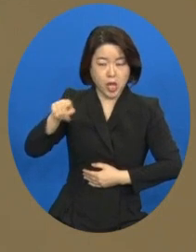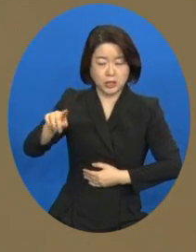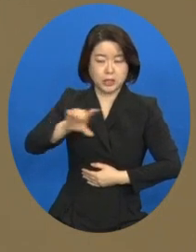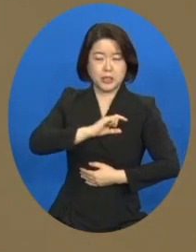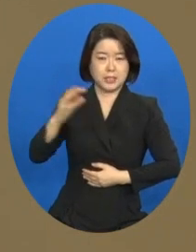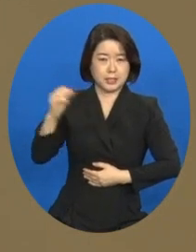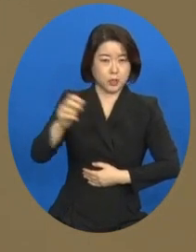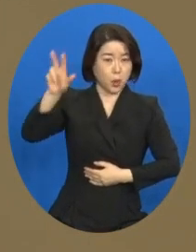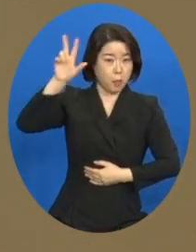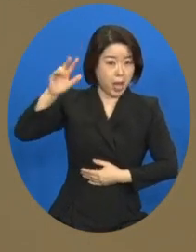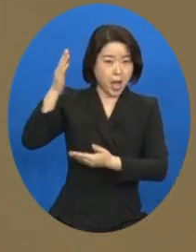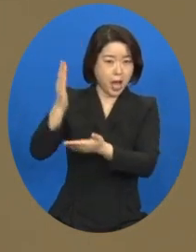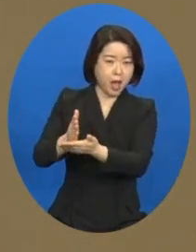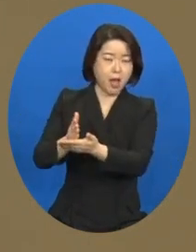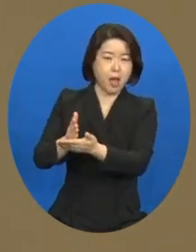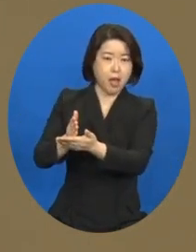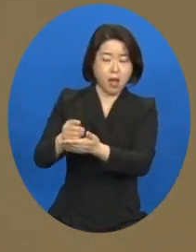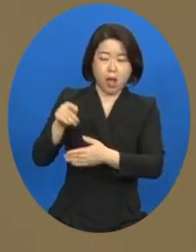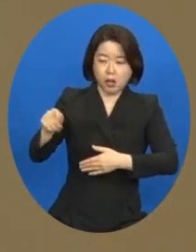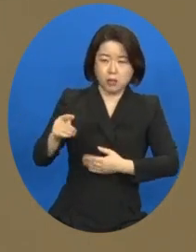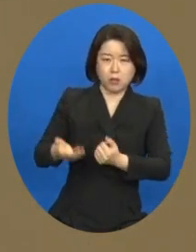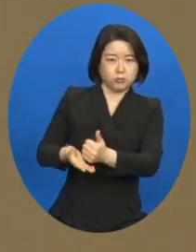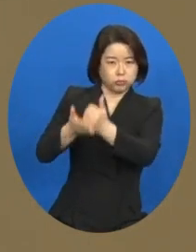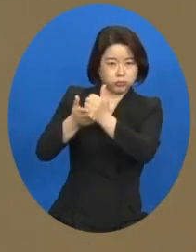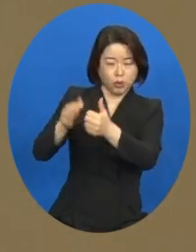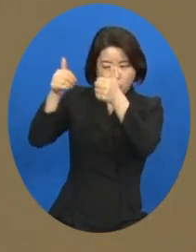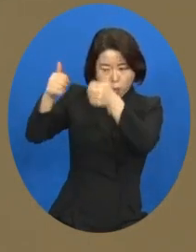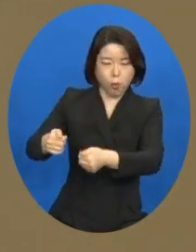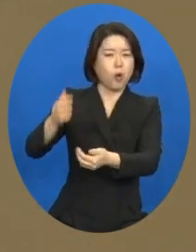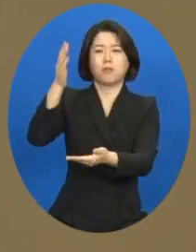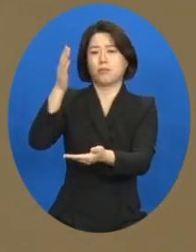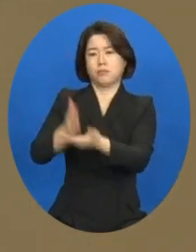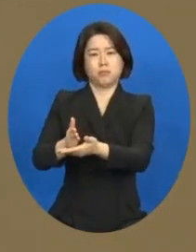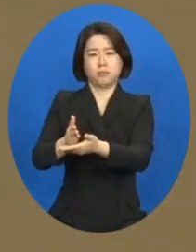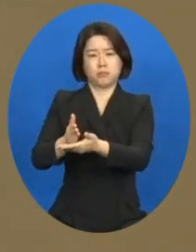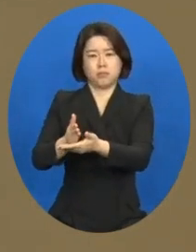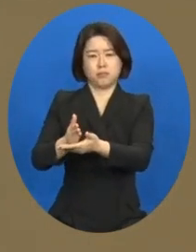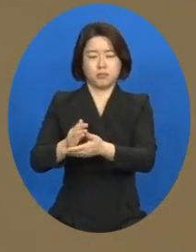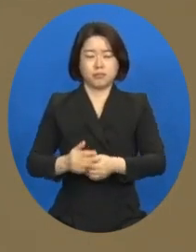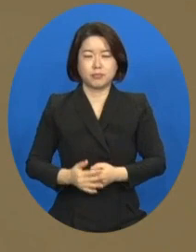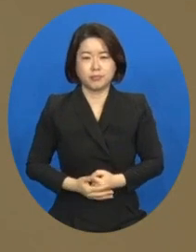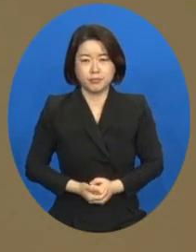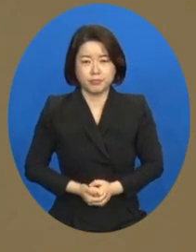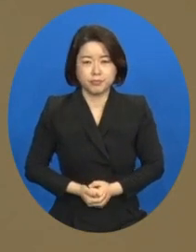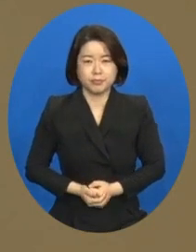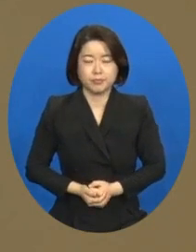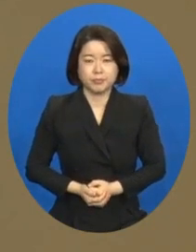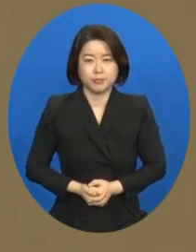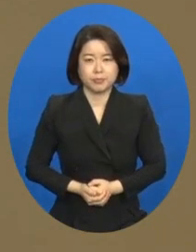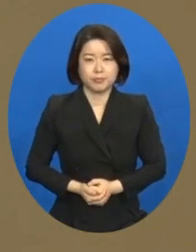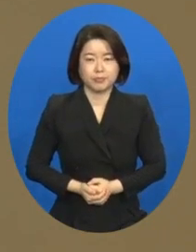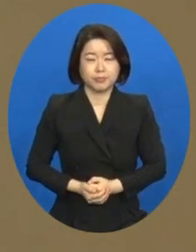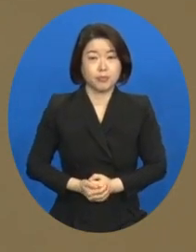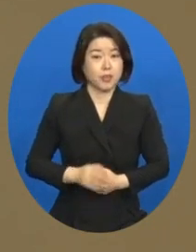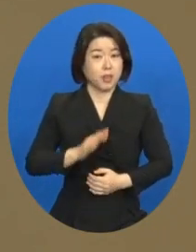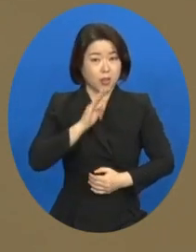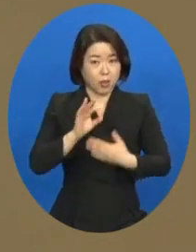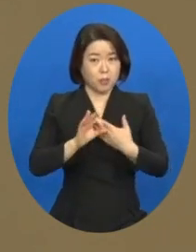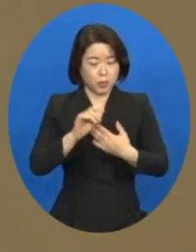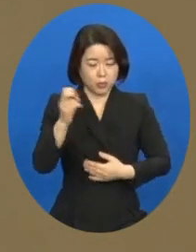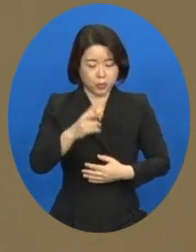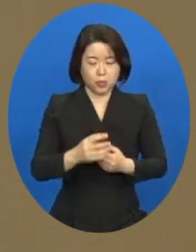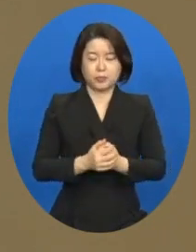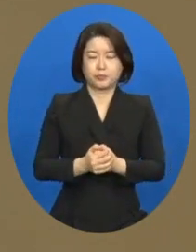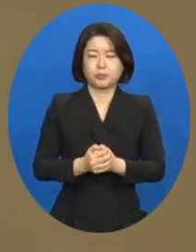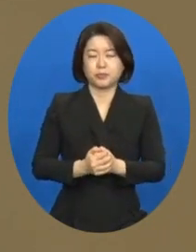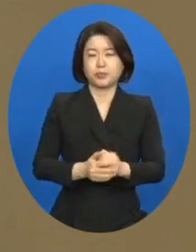이름으로 맹세하지도 마십시오. 그것을 섬기거나 경배하지도 마십시오. 자, 그러면서